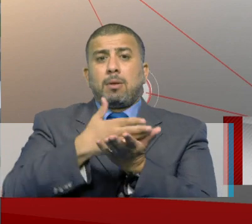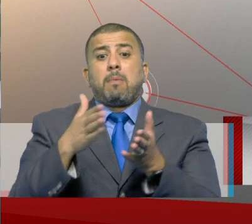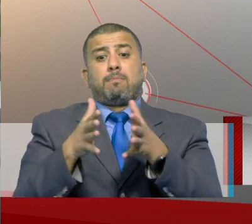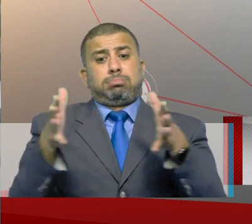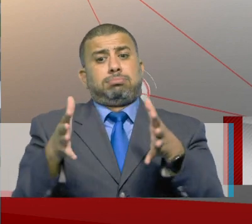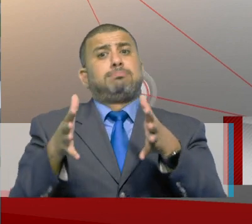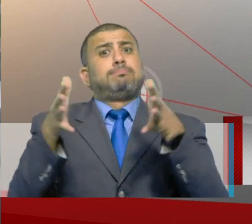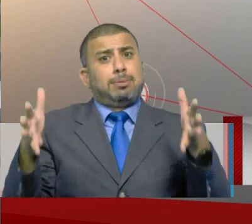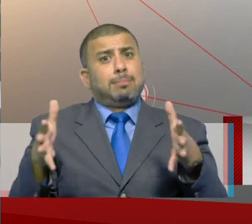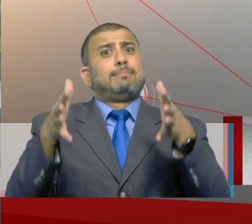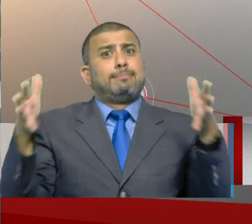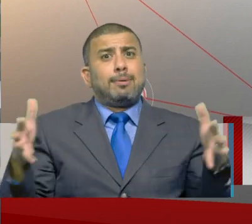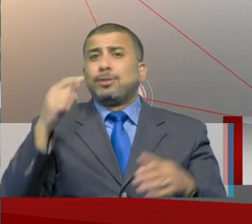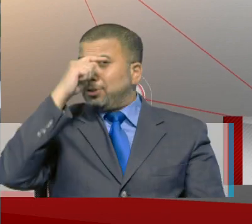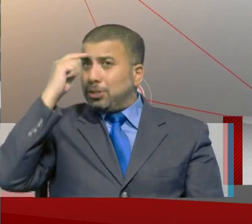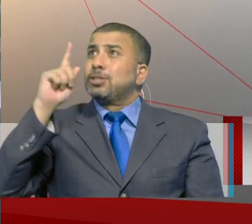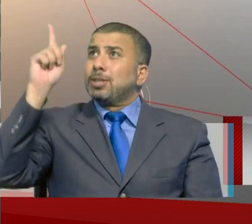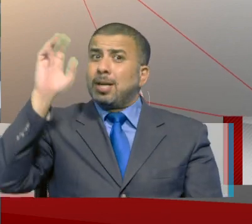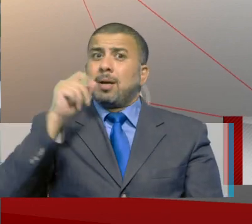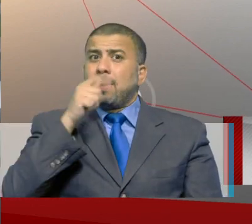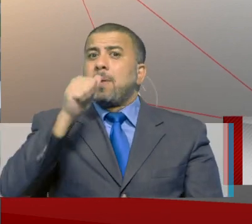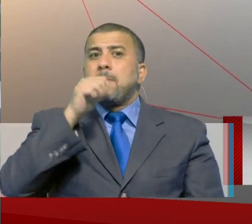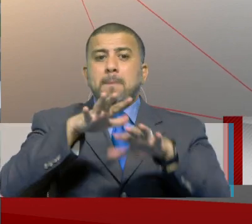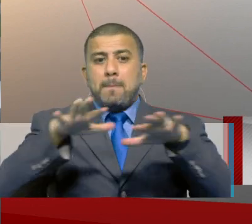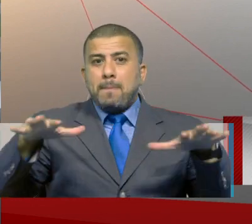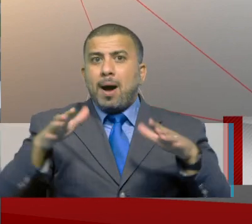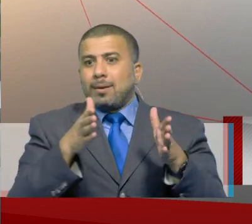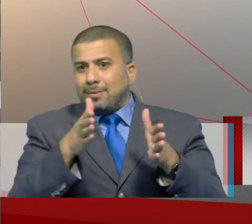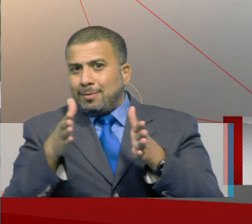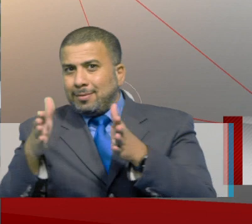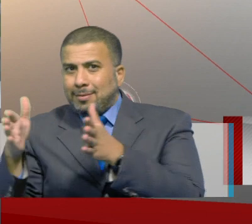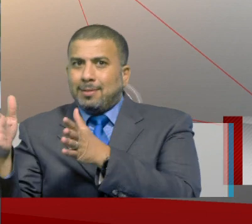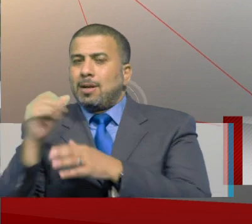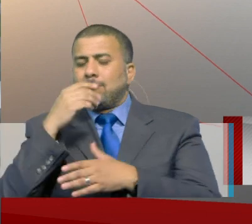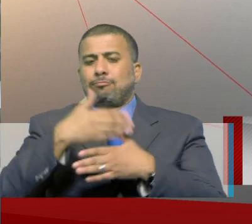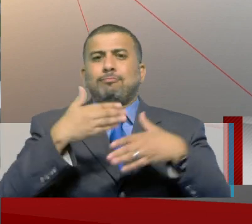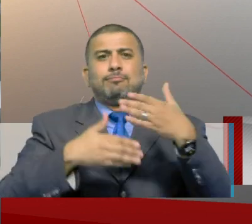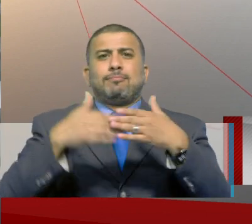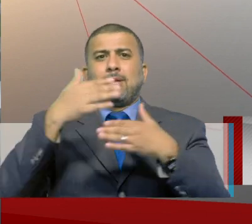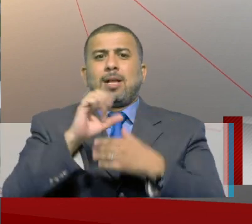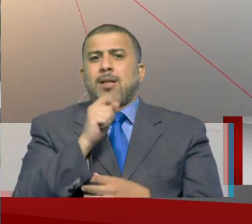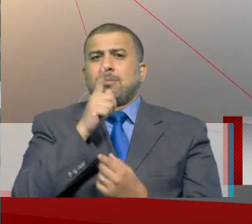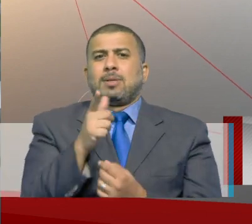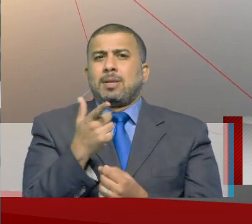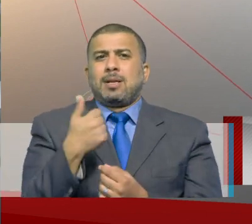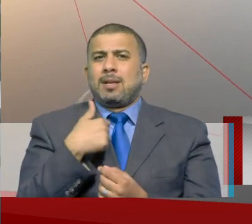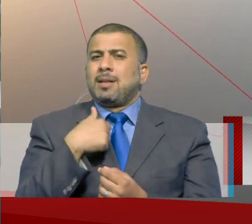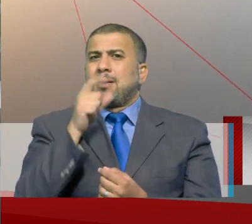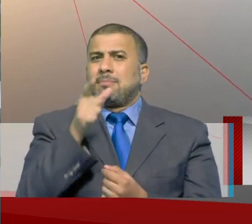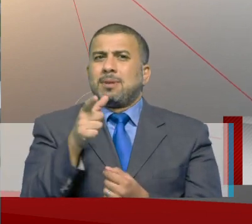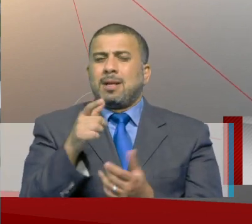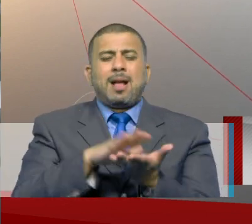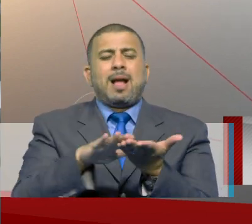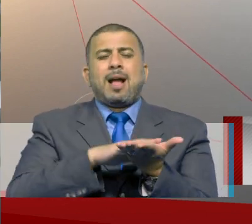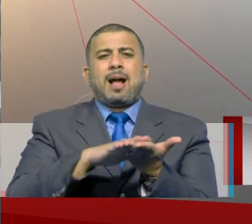بتتوسع إن شاء الله أكثر. يعني نحن نروح ناحية البحر شوية بزيادة ونبني، يعني ما يقولون الحين احنا بس حطينا في